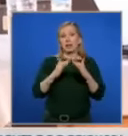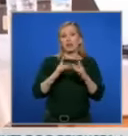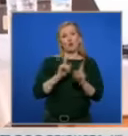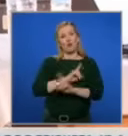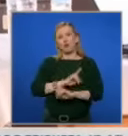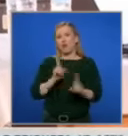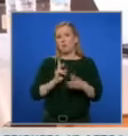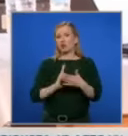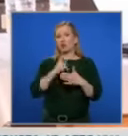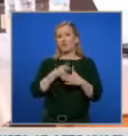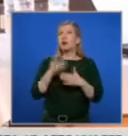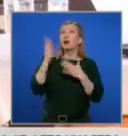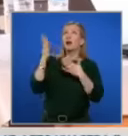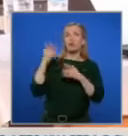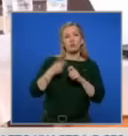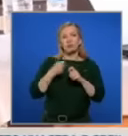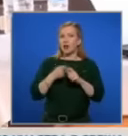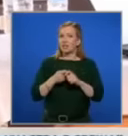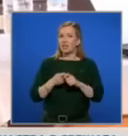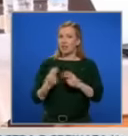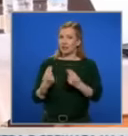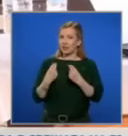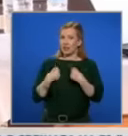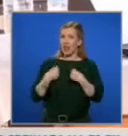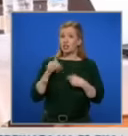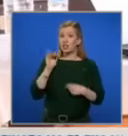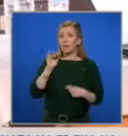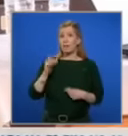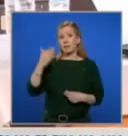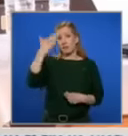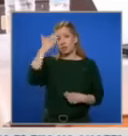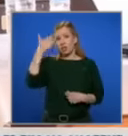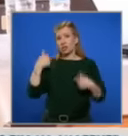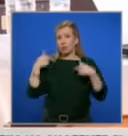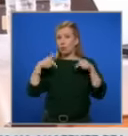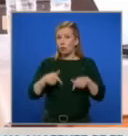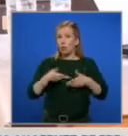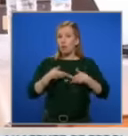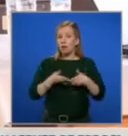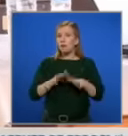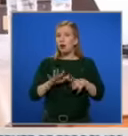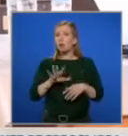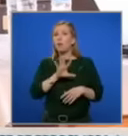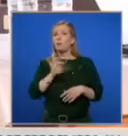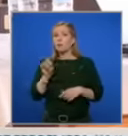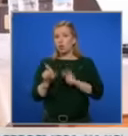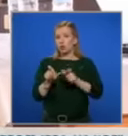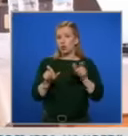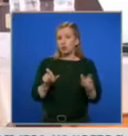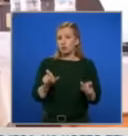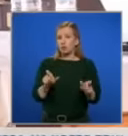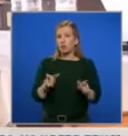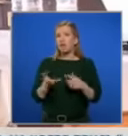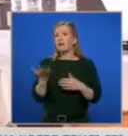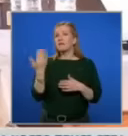в тях. Господ прави нещо, за да ни каже да бъдем честни. Ние тук помагаме на около 500 човека. Вчера